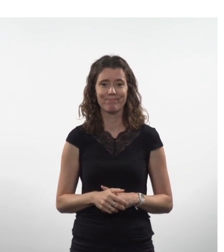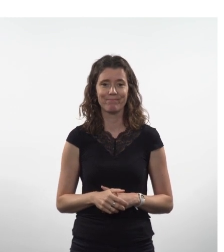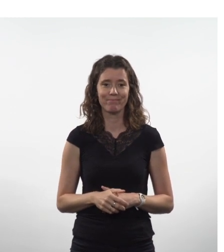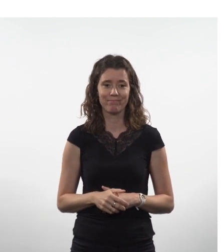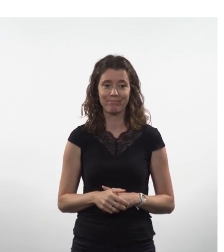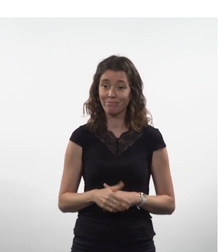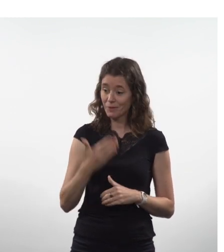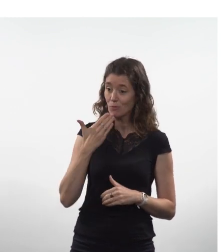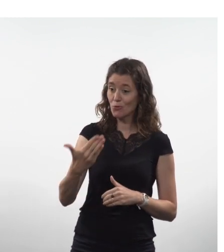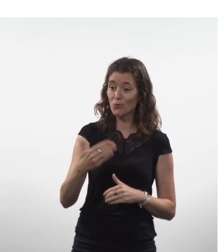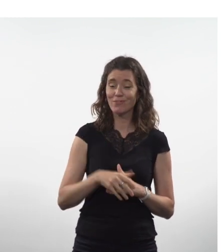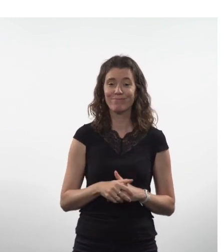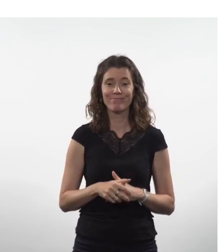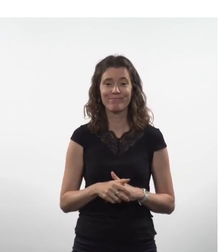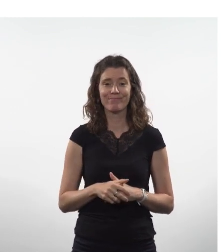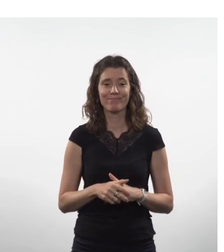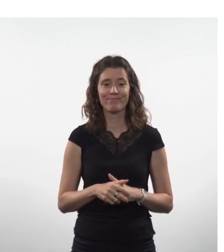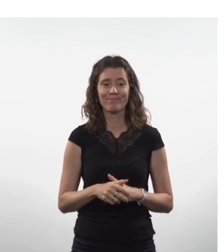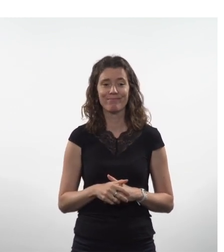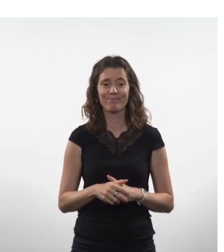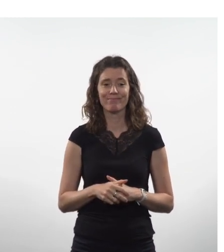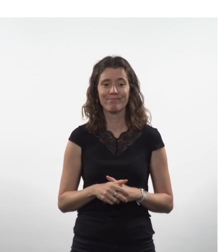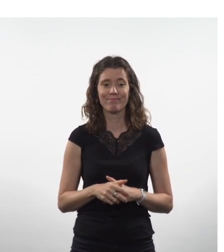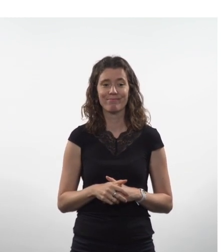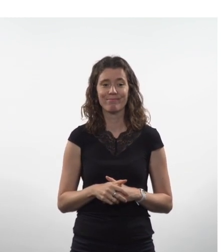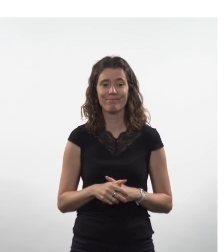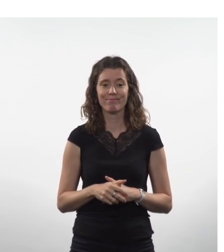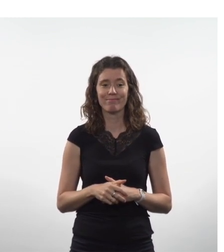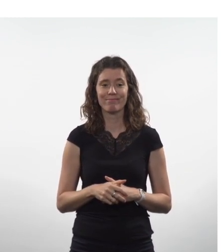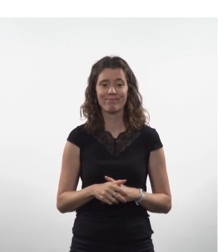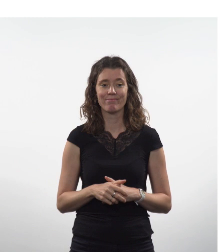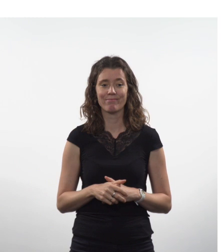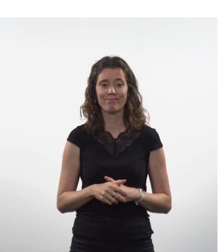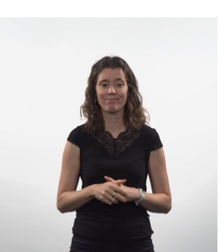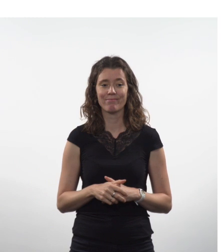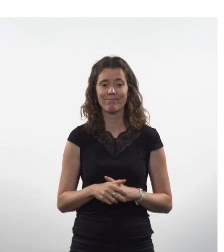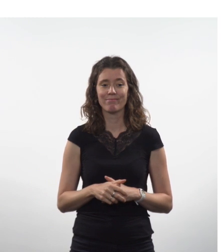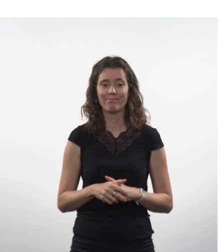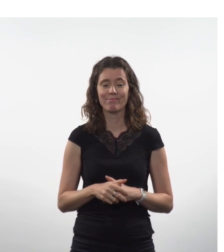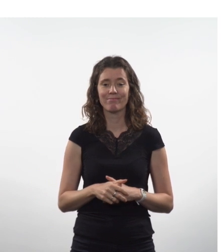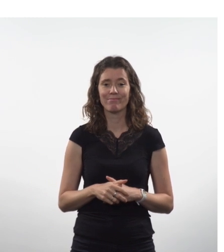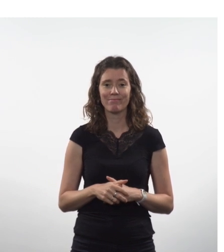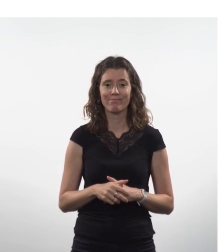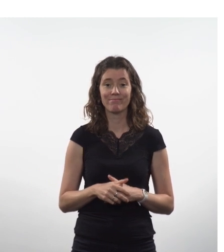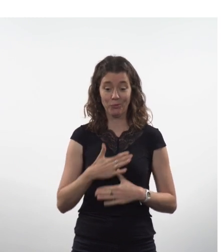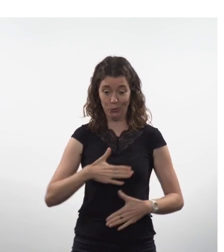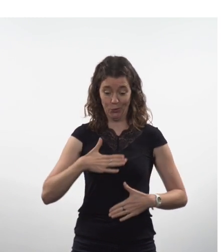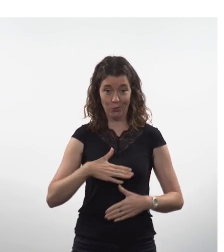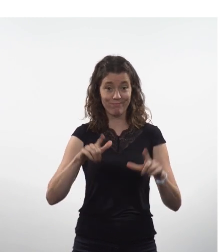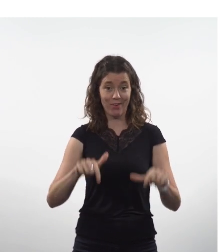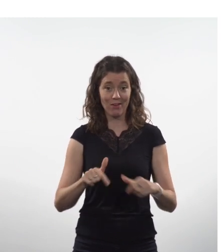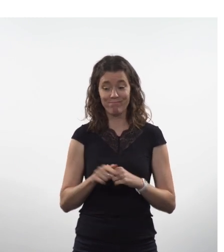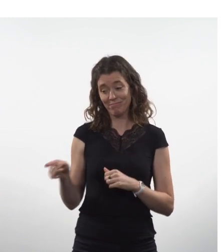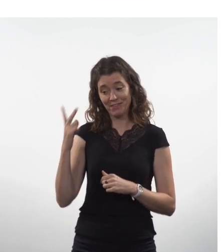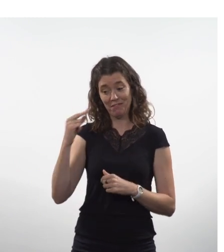Eh bien, bonjour. Euh, voilà, on est ravis d'être là, Bonjour. Sylvie aussi. Euh,